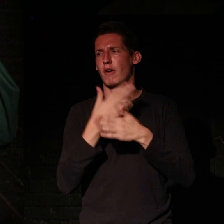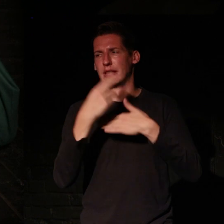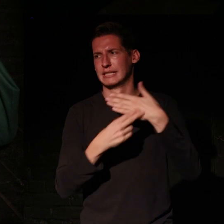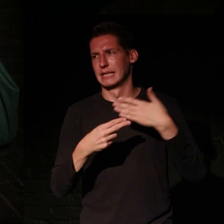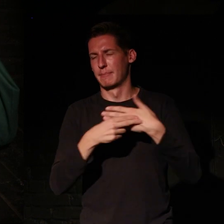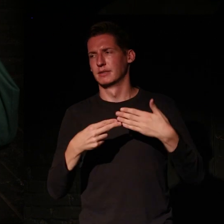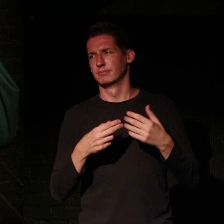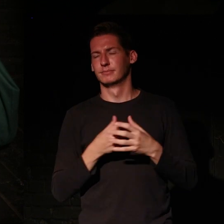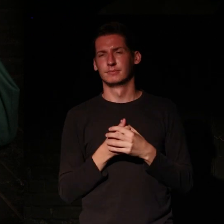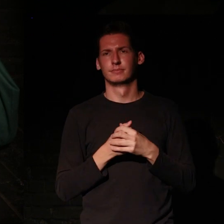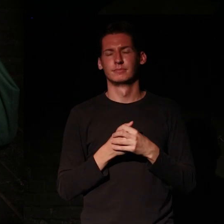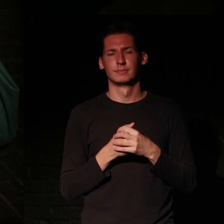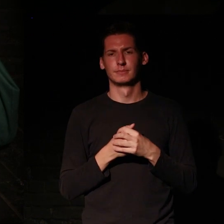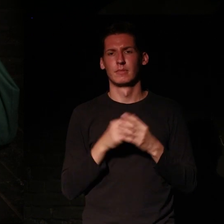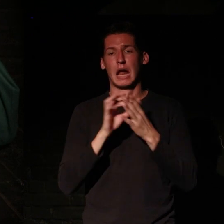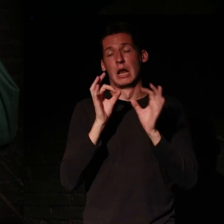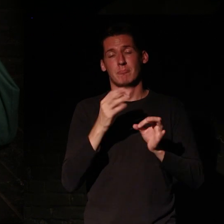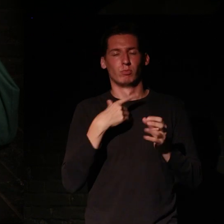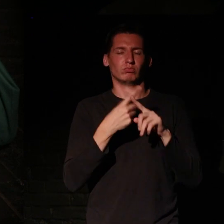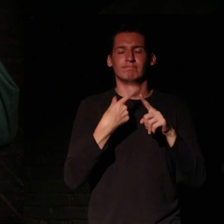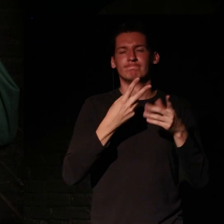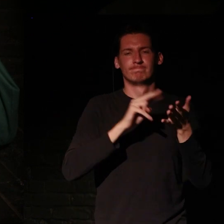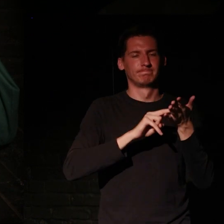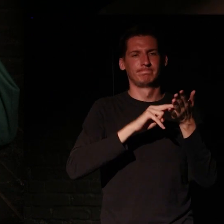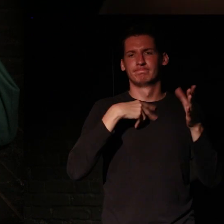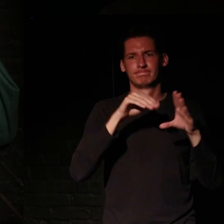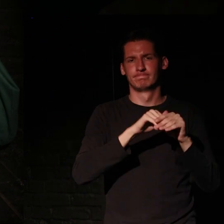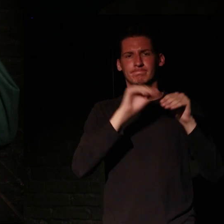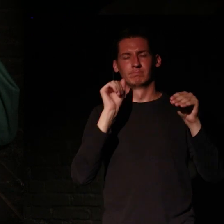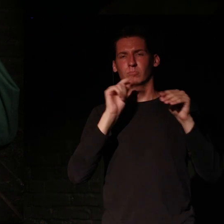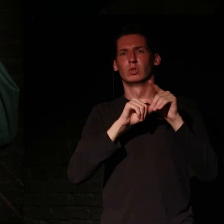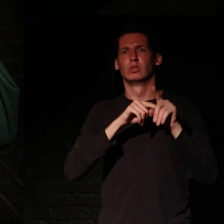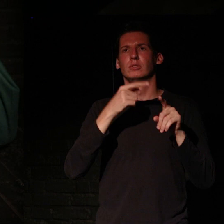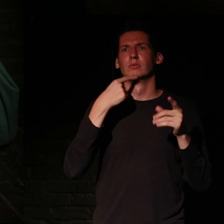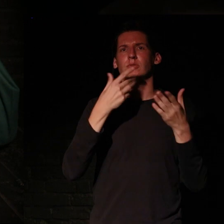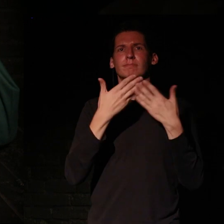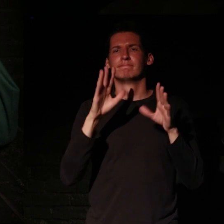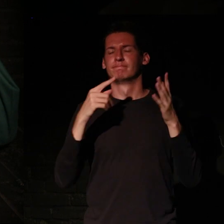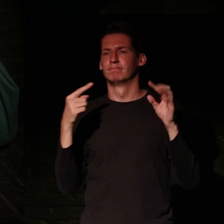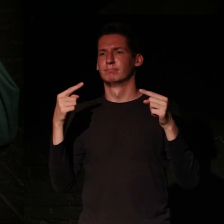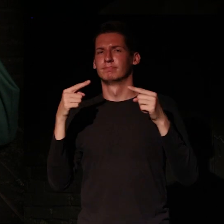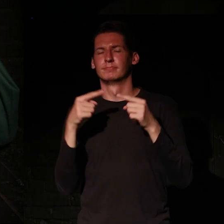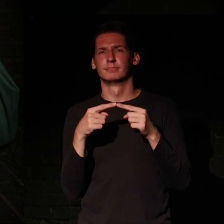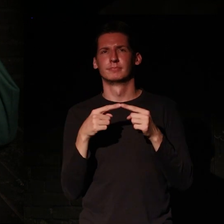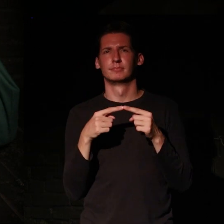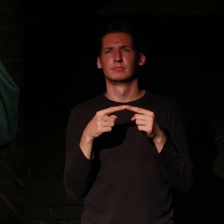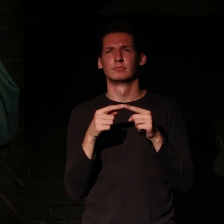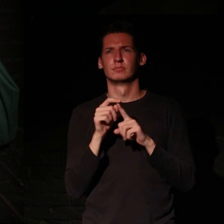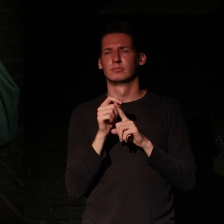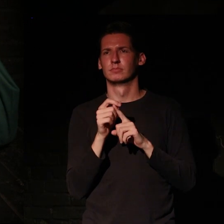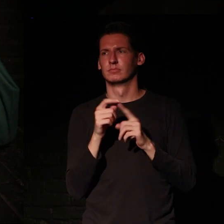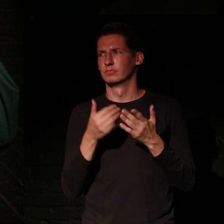ostatecznie zrezygnowano z ich normatywności, na przykład księga